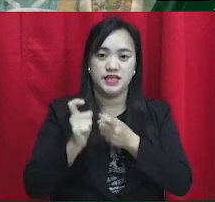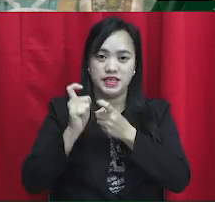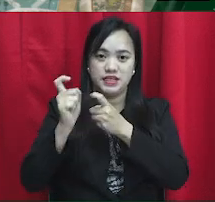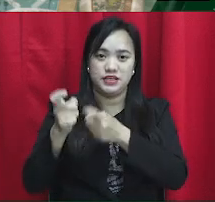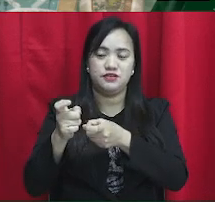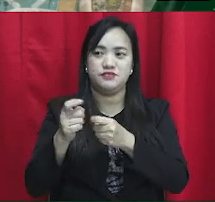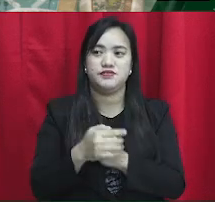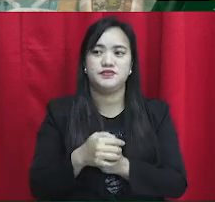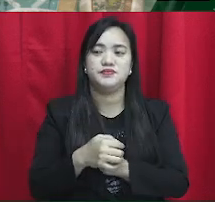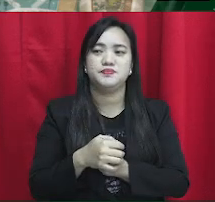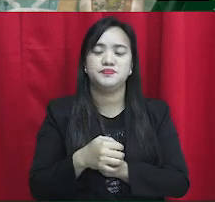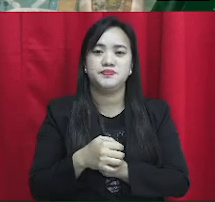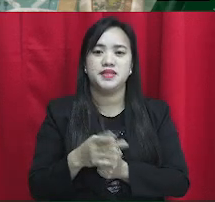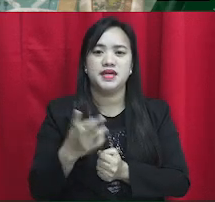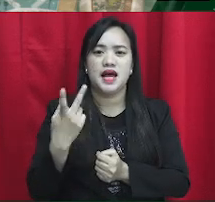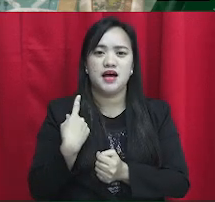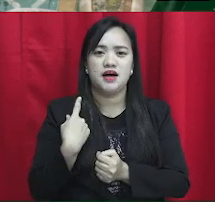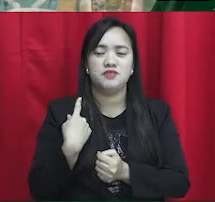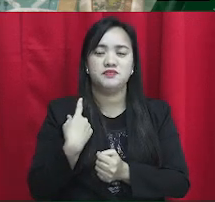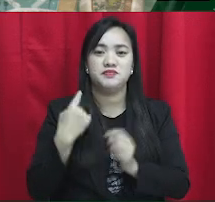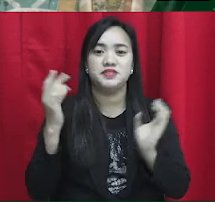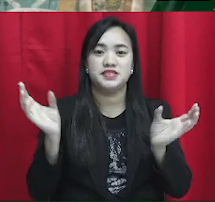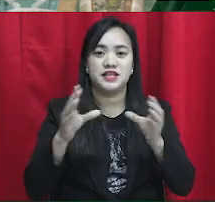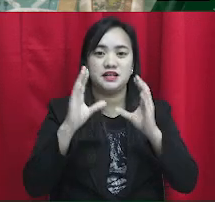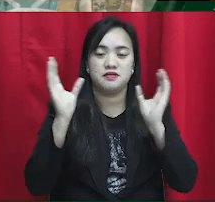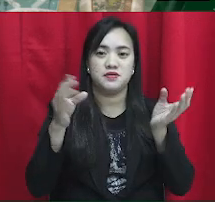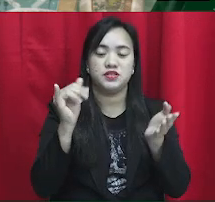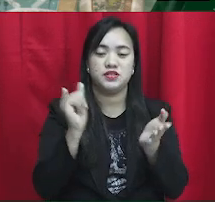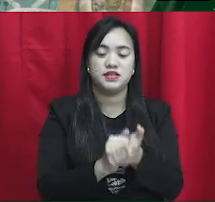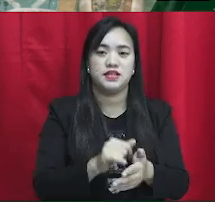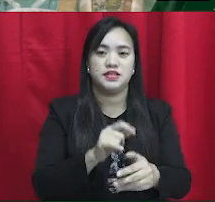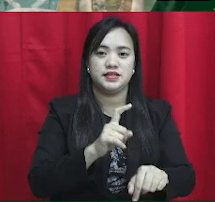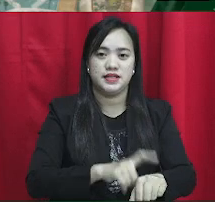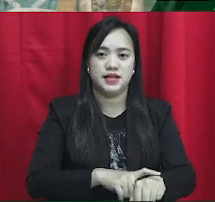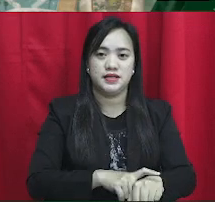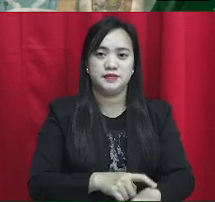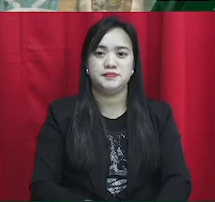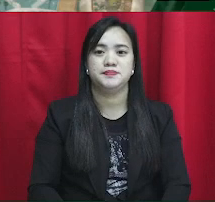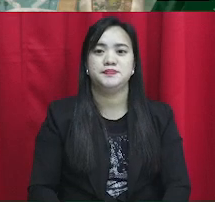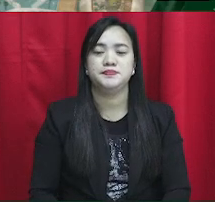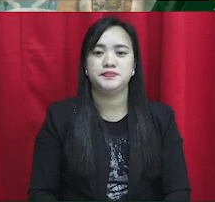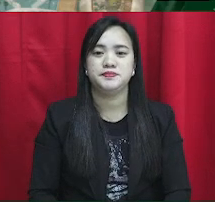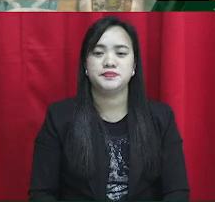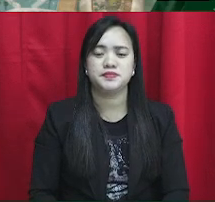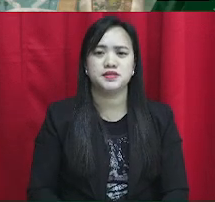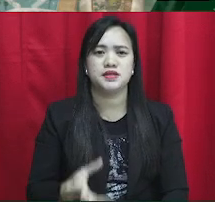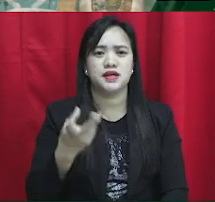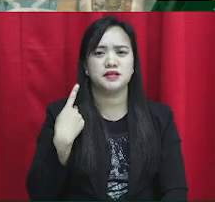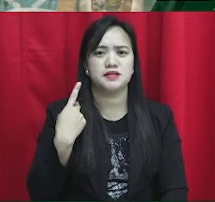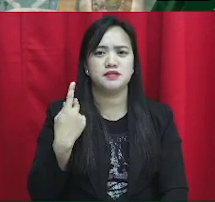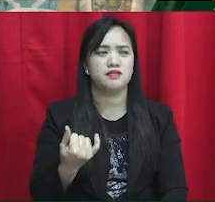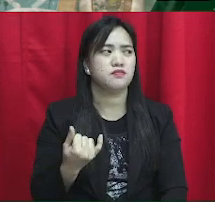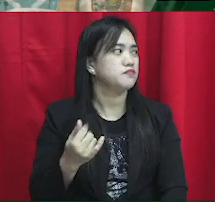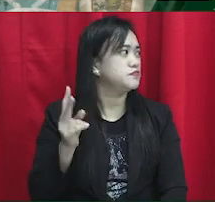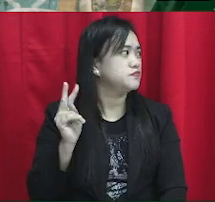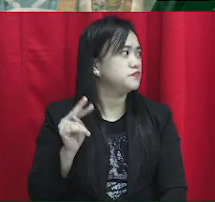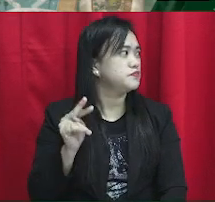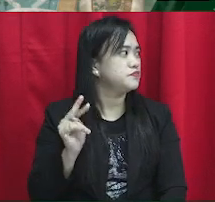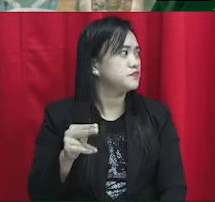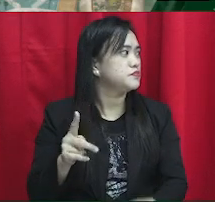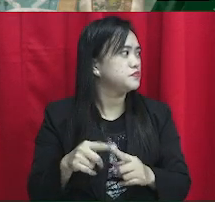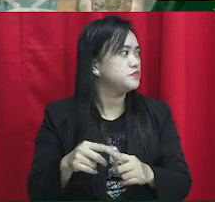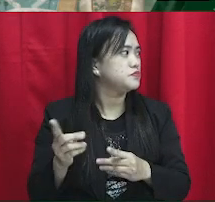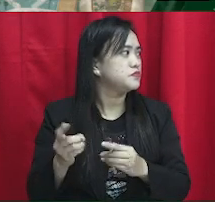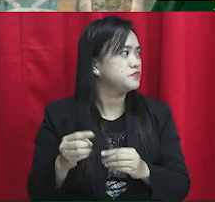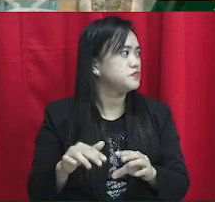lang kasi may celebration eh. Yeah. Oo, pero dapat pinaghahandaan at kung hanggang saan yung